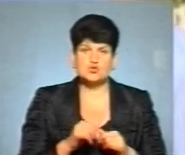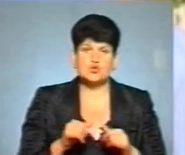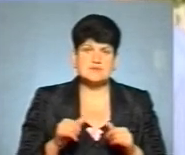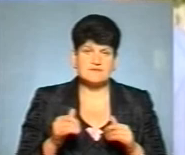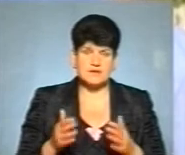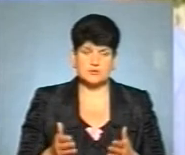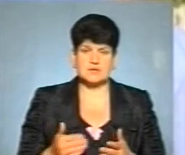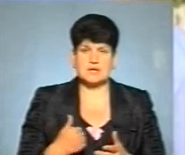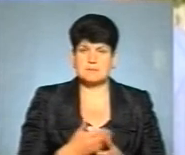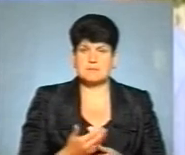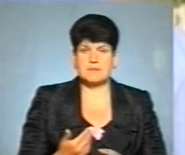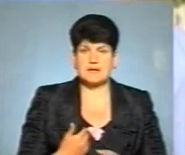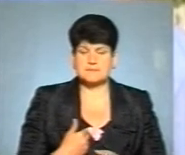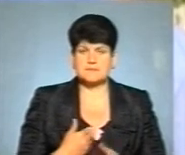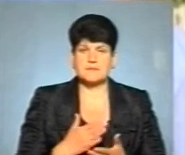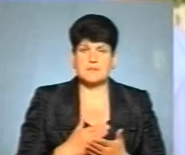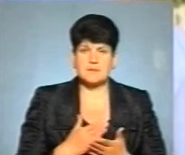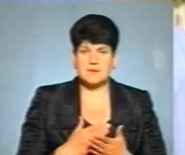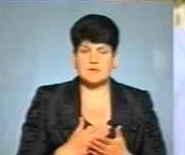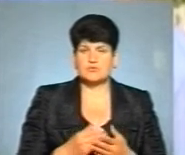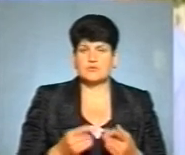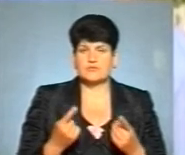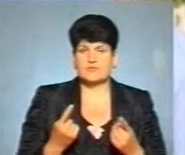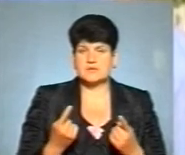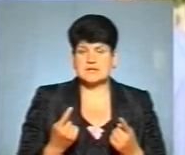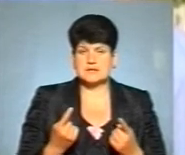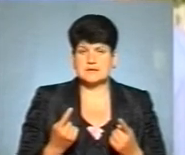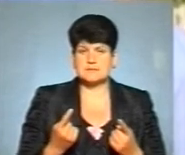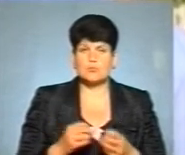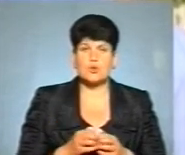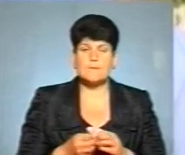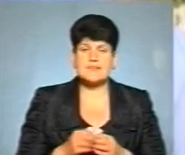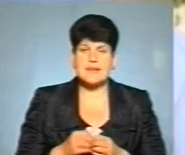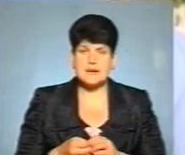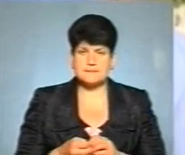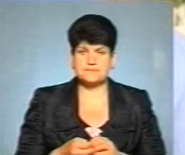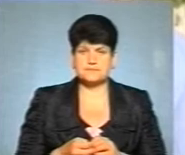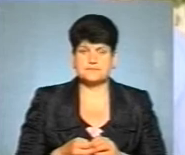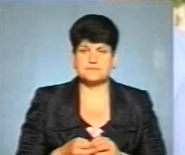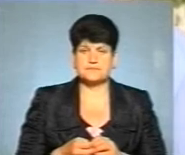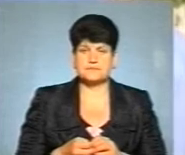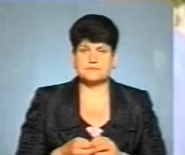і ми маємо великі проблеми із